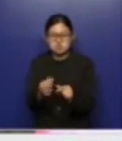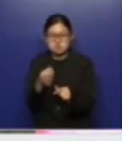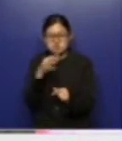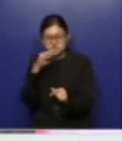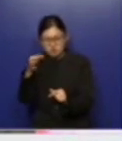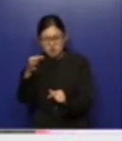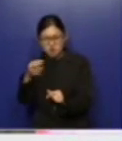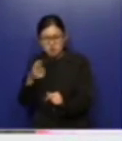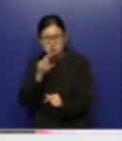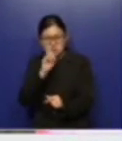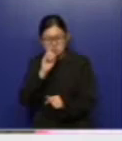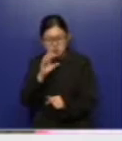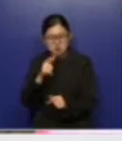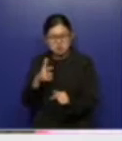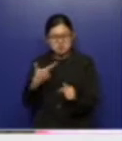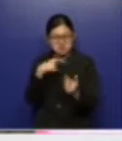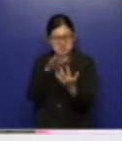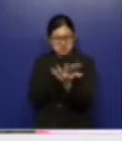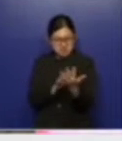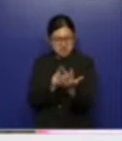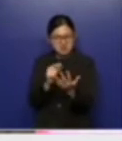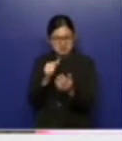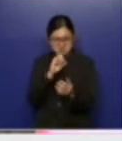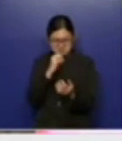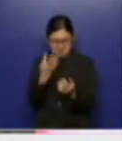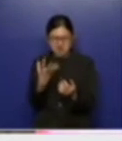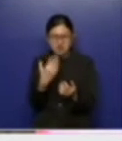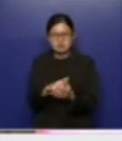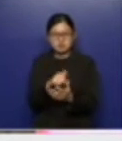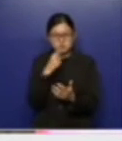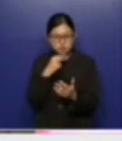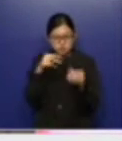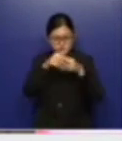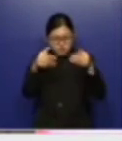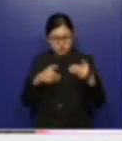ทศนี้แล้วก็ผมดูรายงานของท่าน